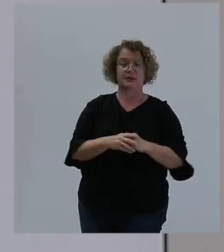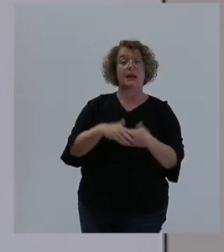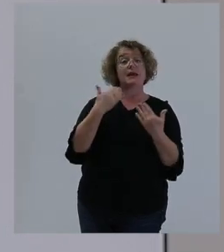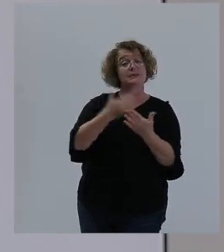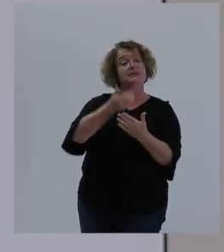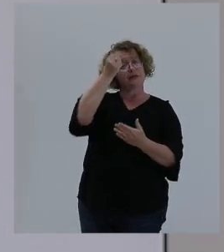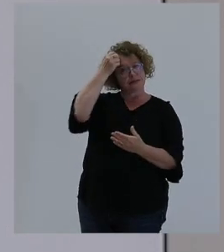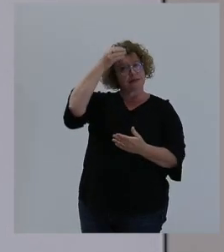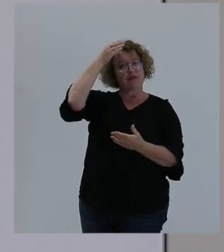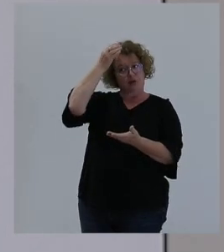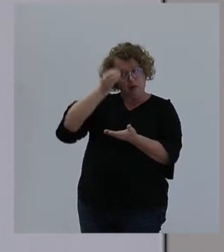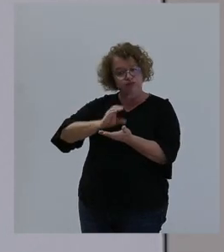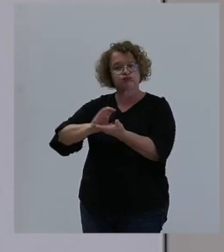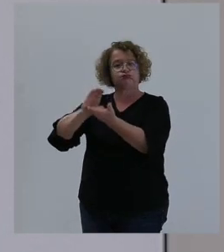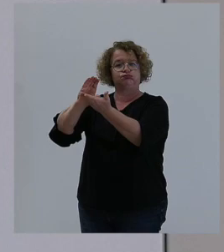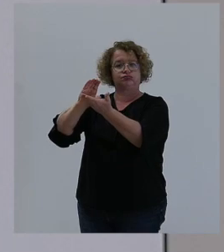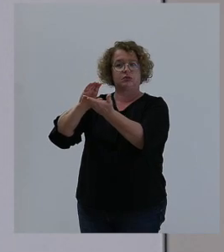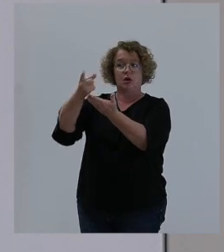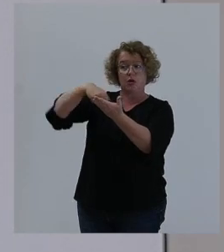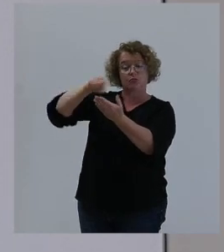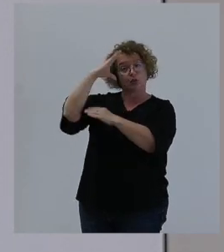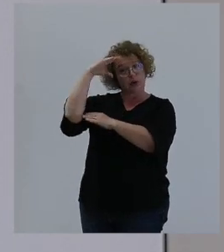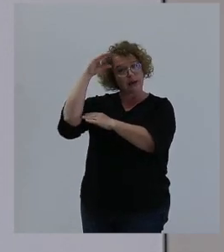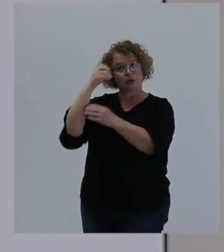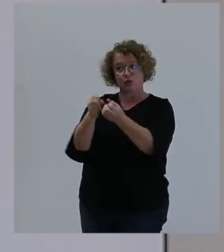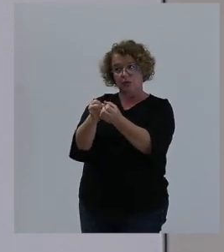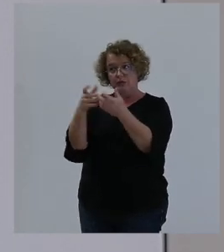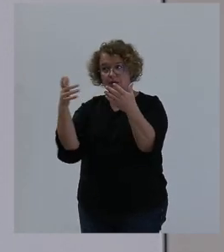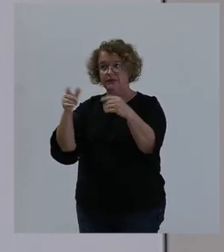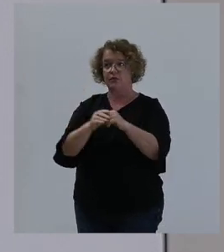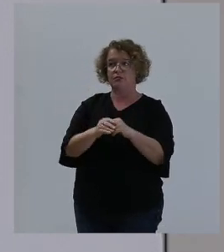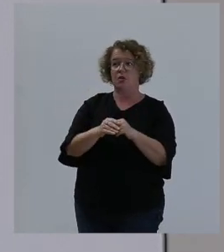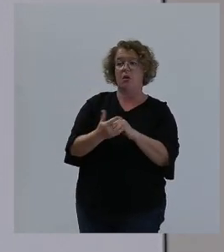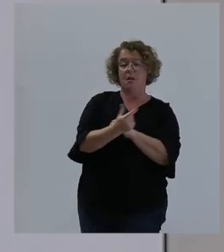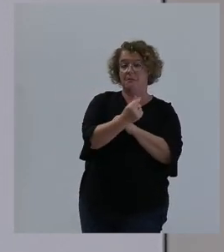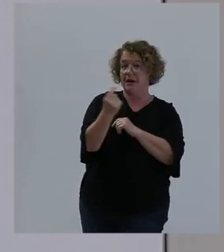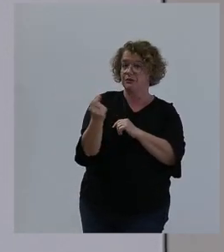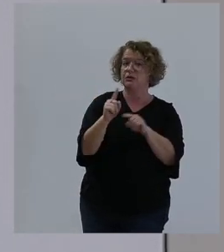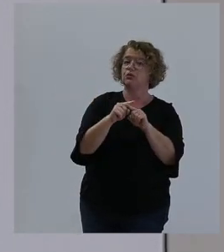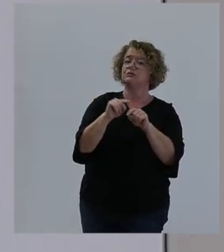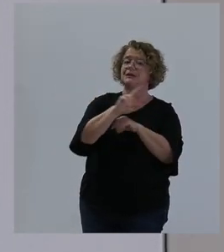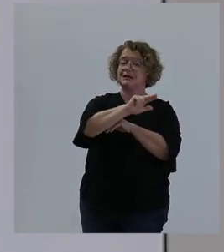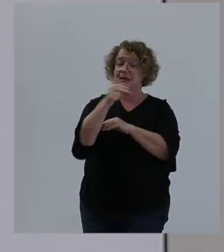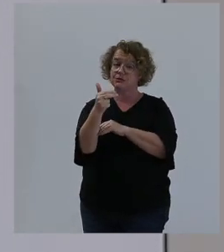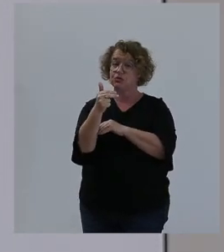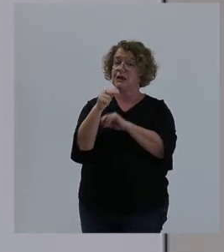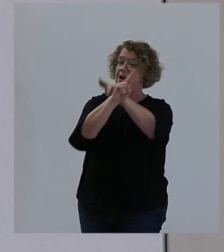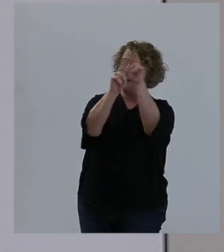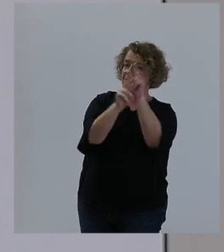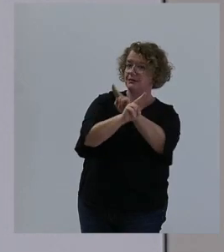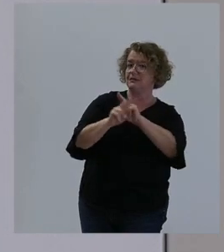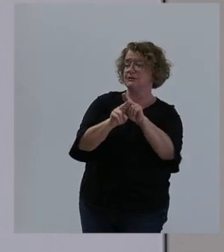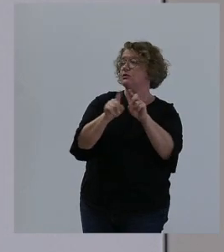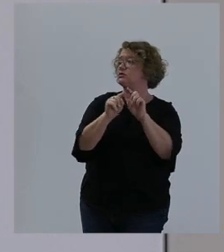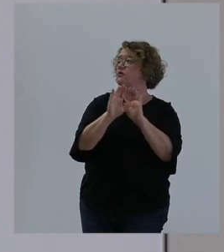sont ces savoirs qui nous permettront de développer pour nos étudiants, avec et pour nos partenaires, des alliances nationales et internationales et de proposer